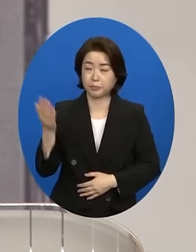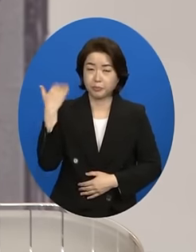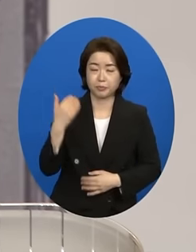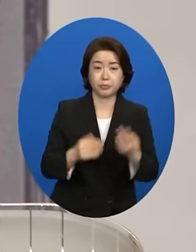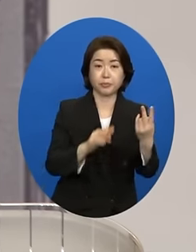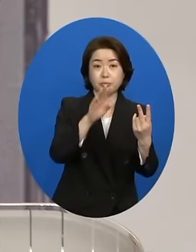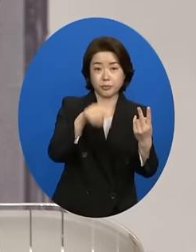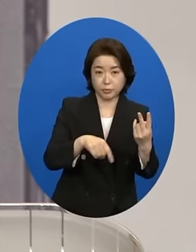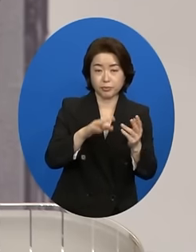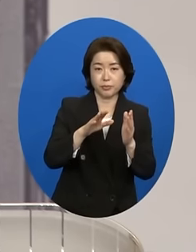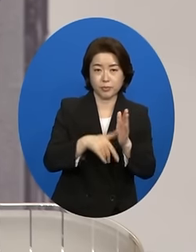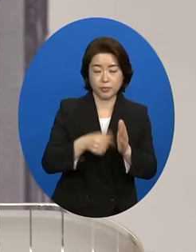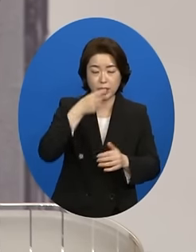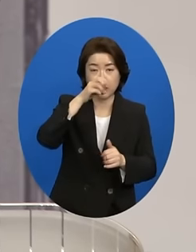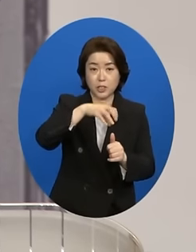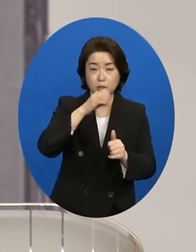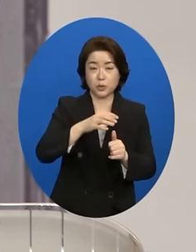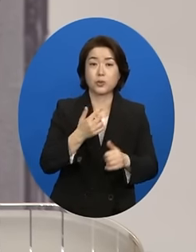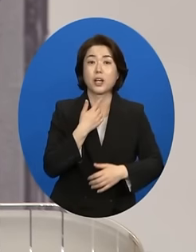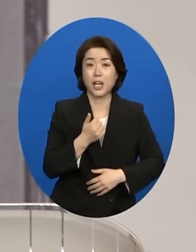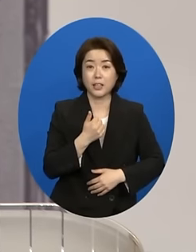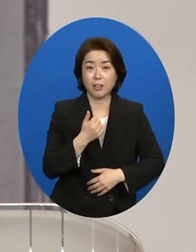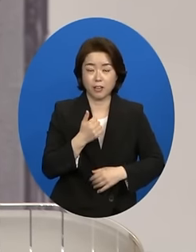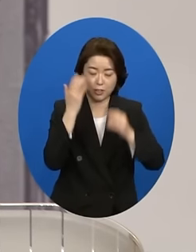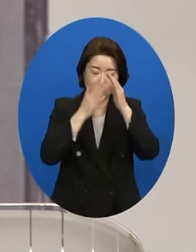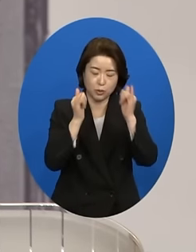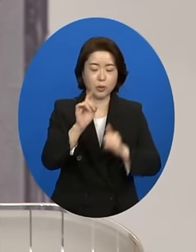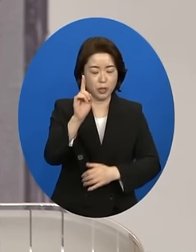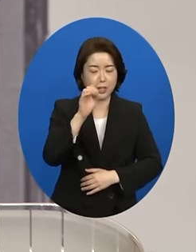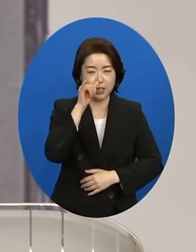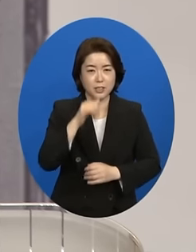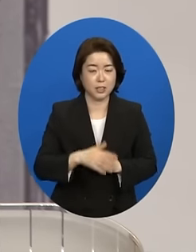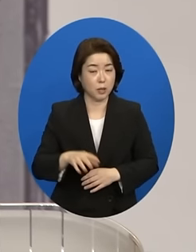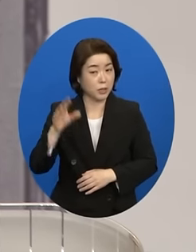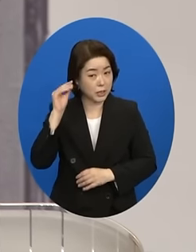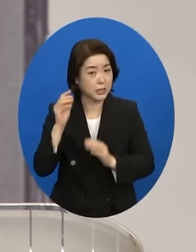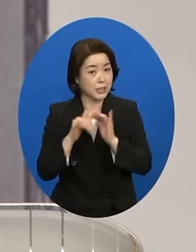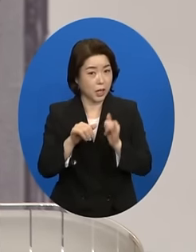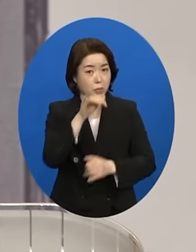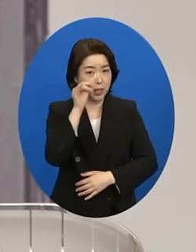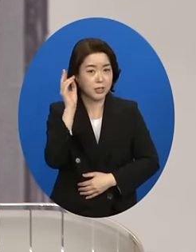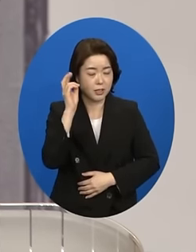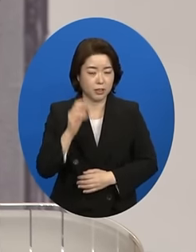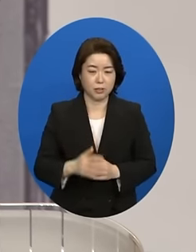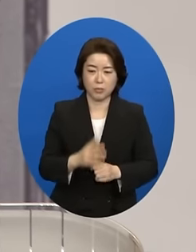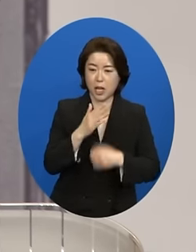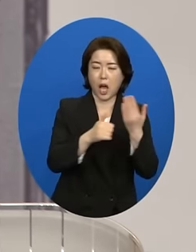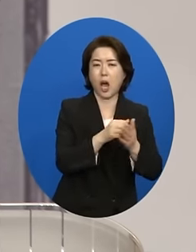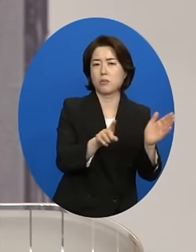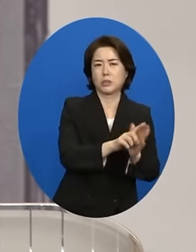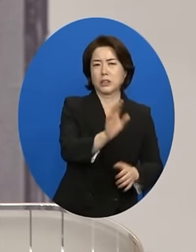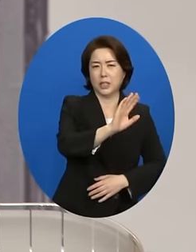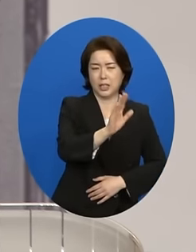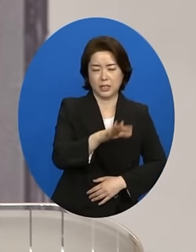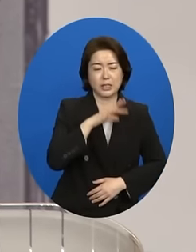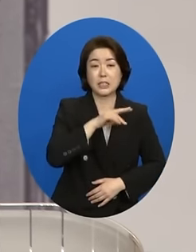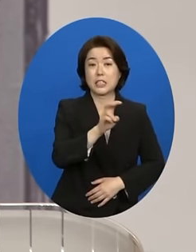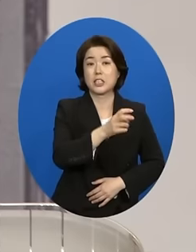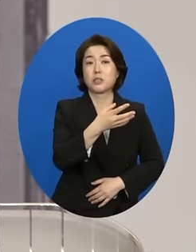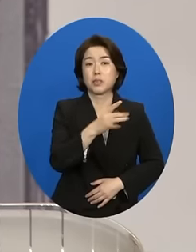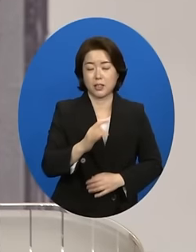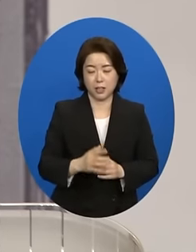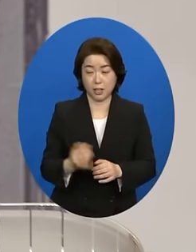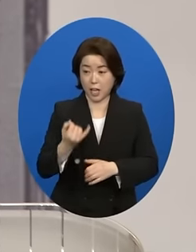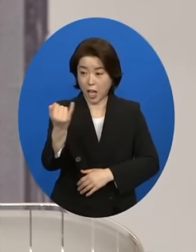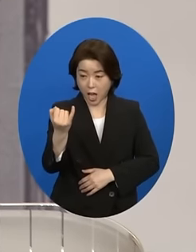때 성도님이 계세요. 아마 들으신 분들 계시겠지만 하나님을 믿지 않고 사시다가 20대 시절에